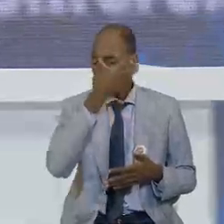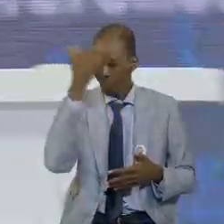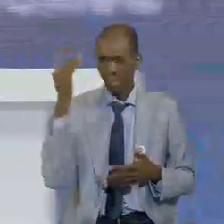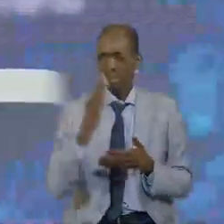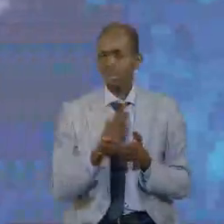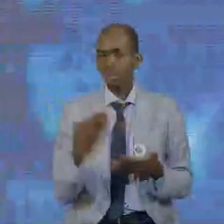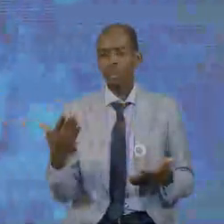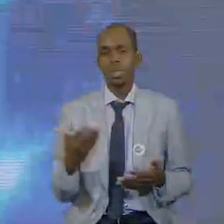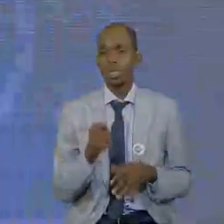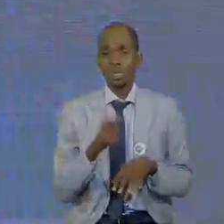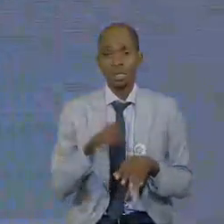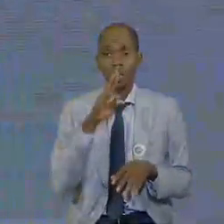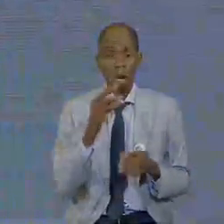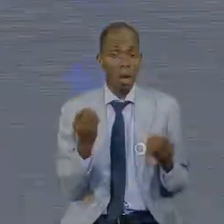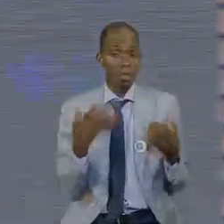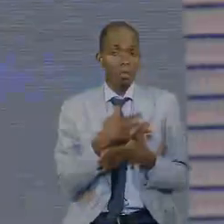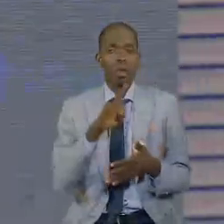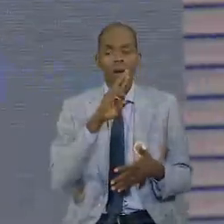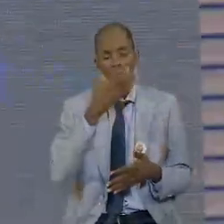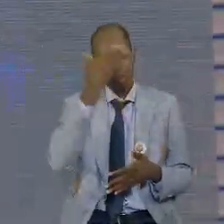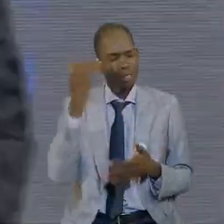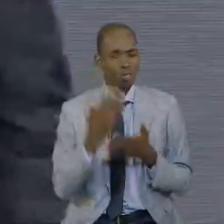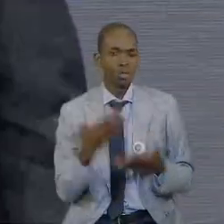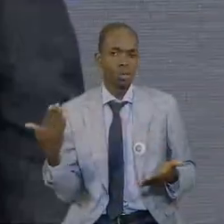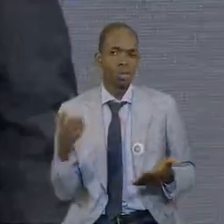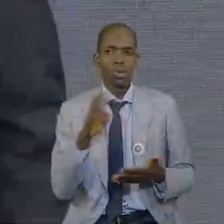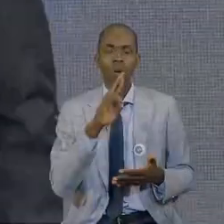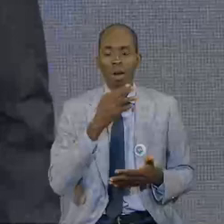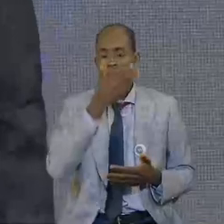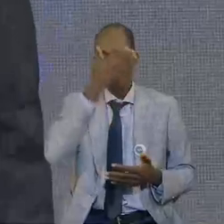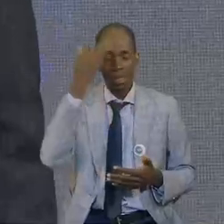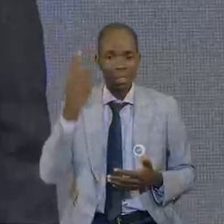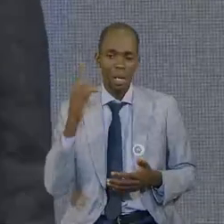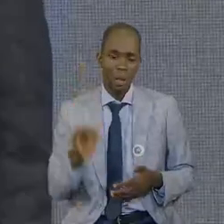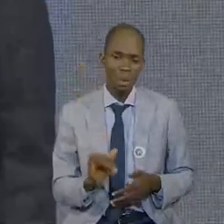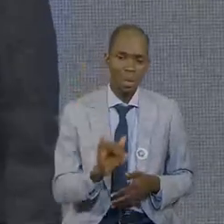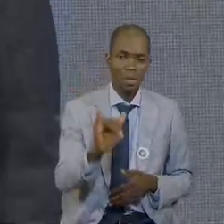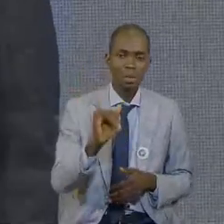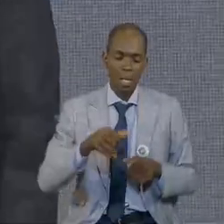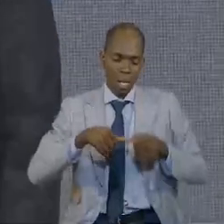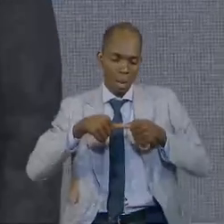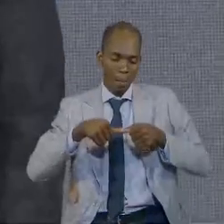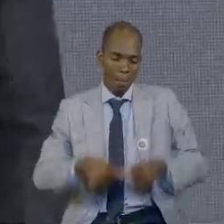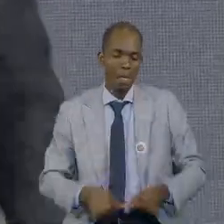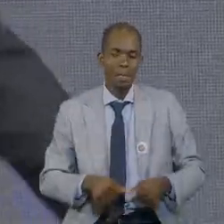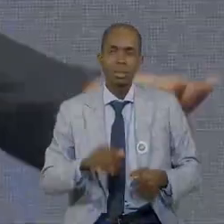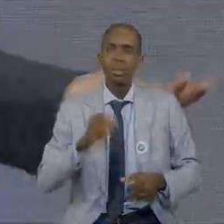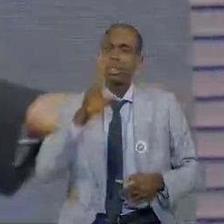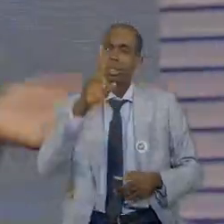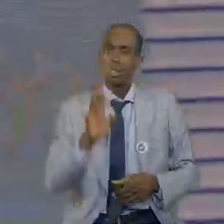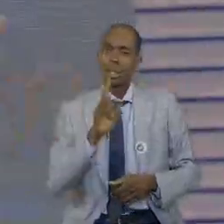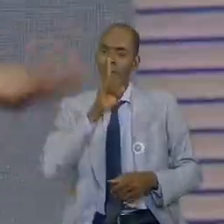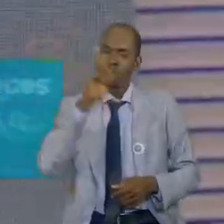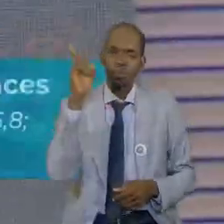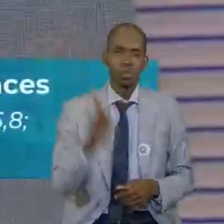quelque chose. You are forgetting eternal abiding reassurance. Tu oublies les réassurances éternelles et